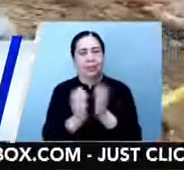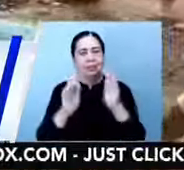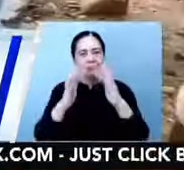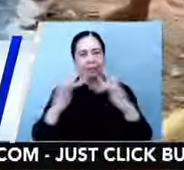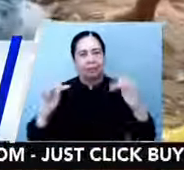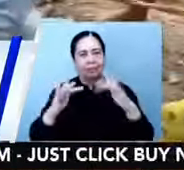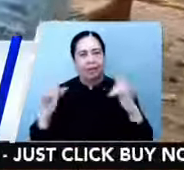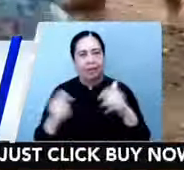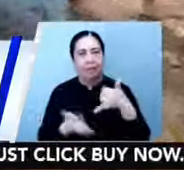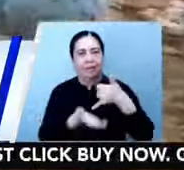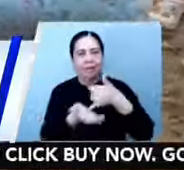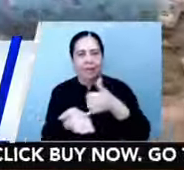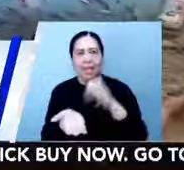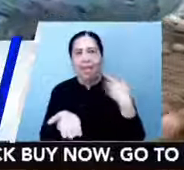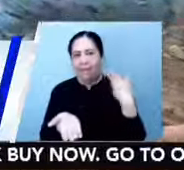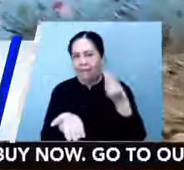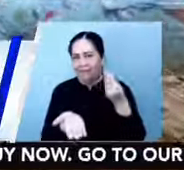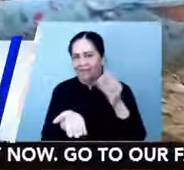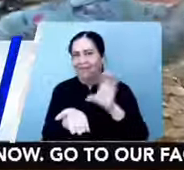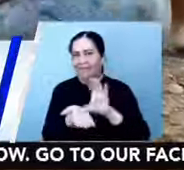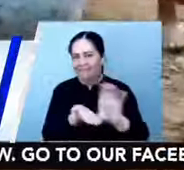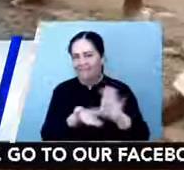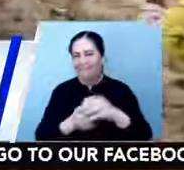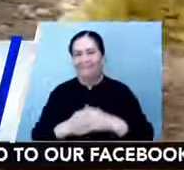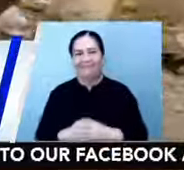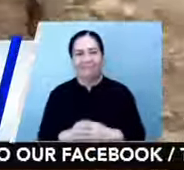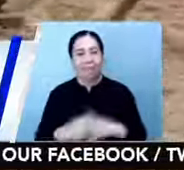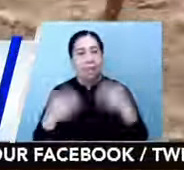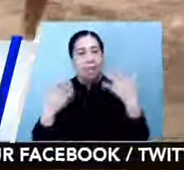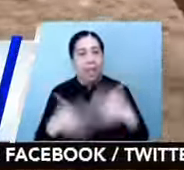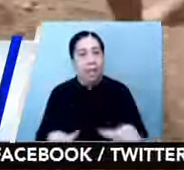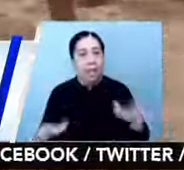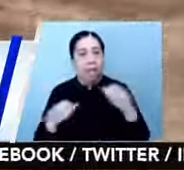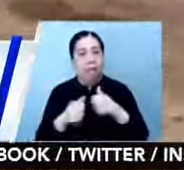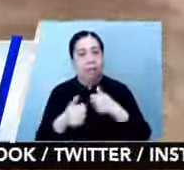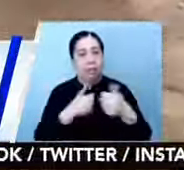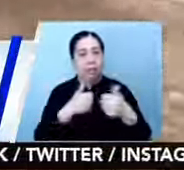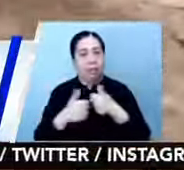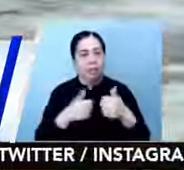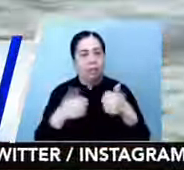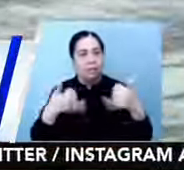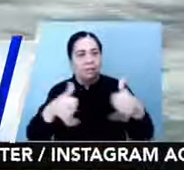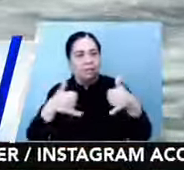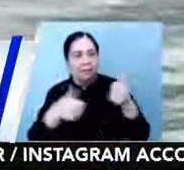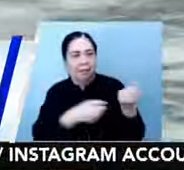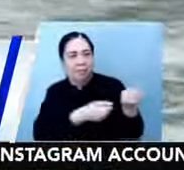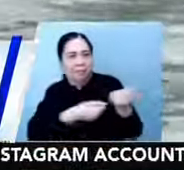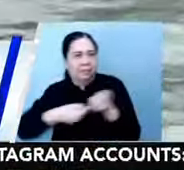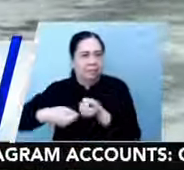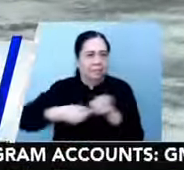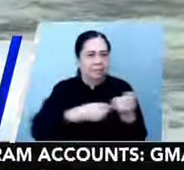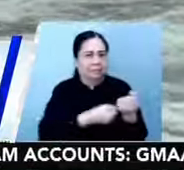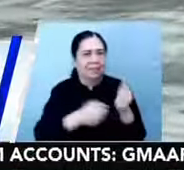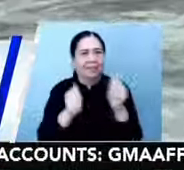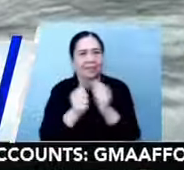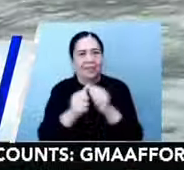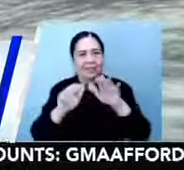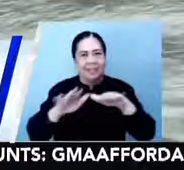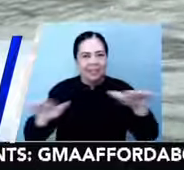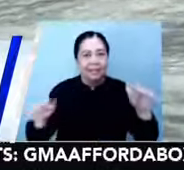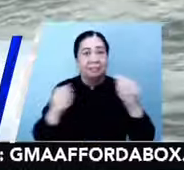cash money ang premyo. Pagkatapos ng karera, nagkaroon panang larong tug of war kasama ang mga bata, magi ang mga bangkero.